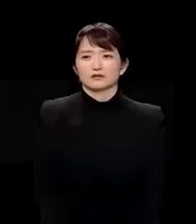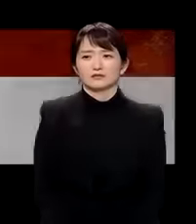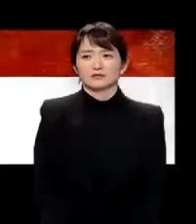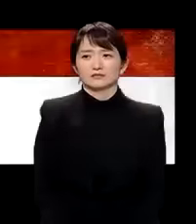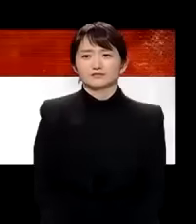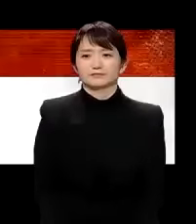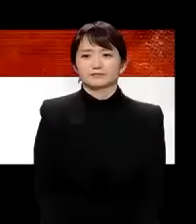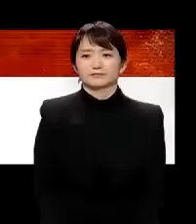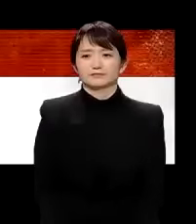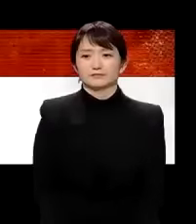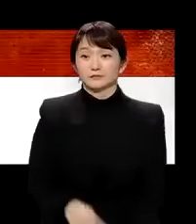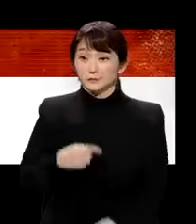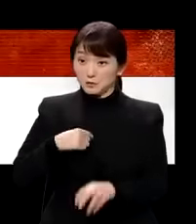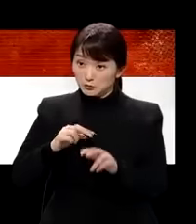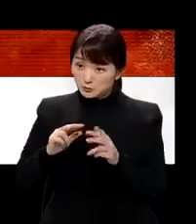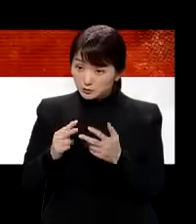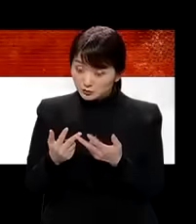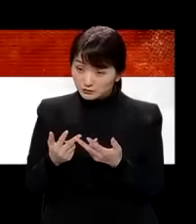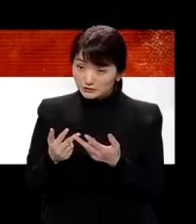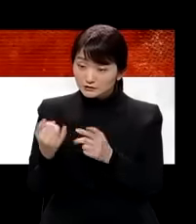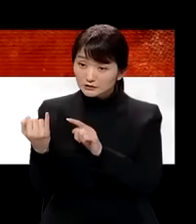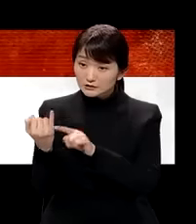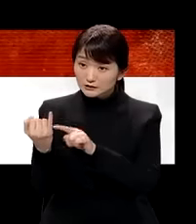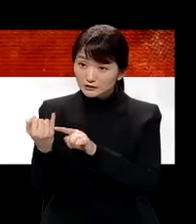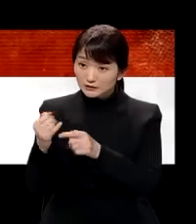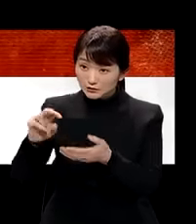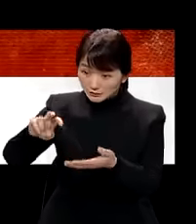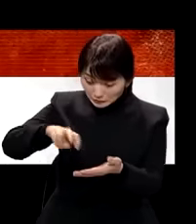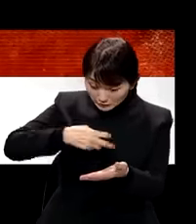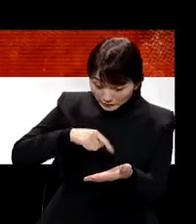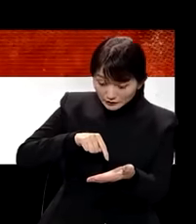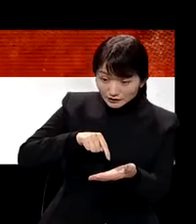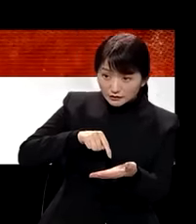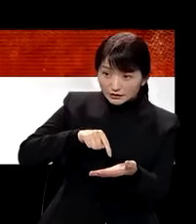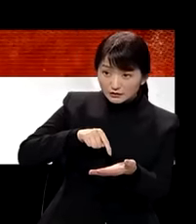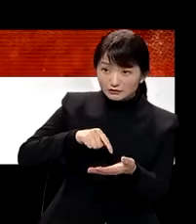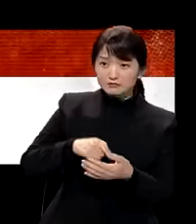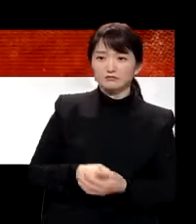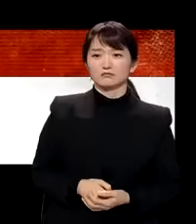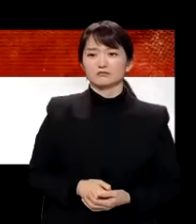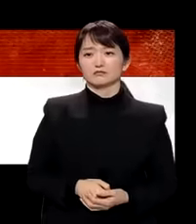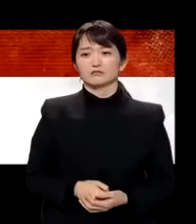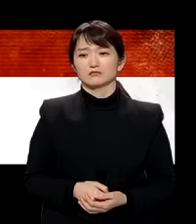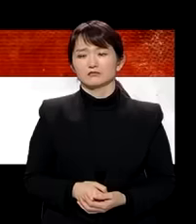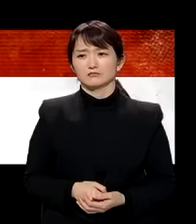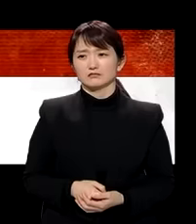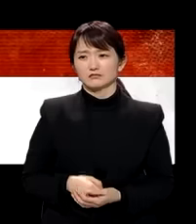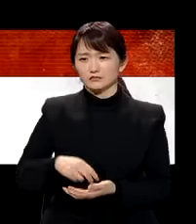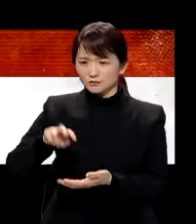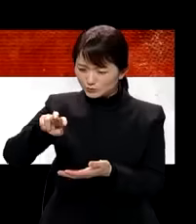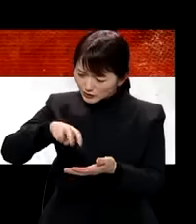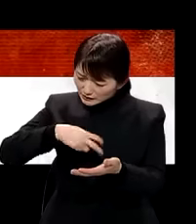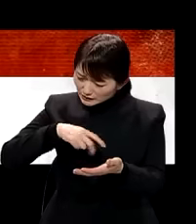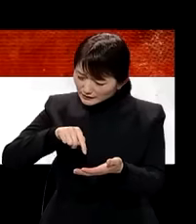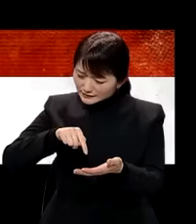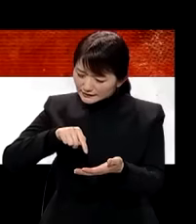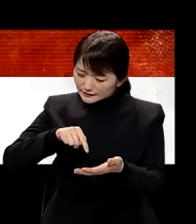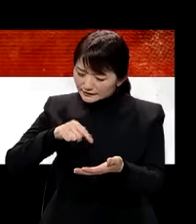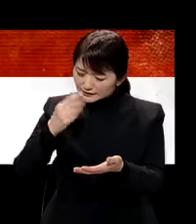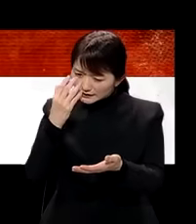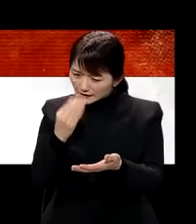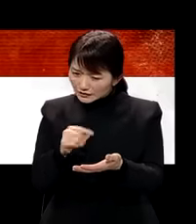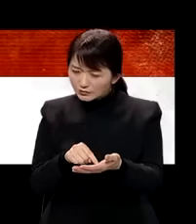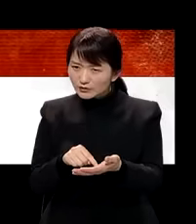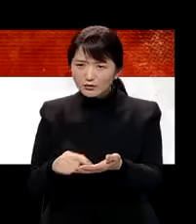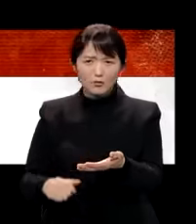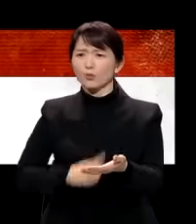들어보시죠음 본인은 제가 그리고 문자 뛰 이렇게라고 하셨는데 또 문자 뜻이라는 그 단어에 또 화가 났나 봐요